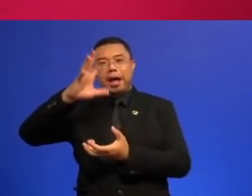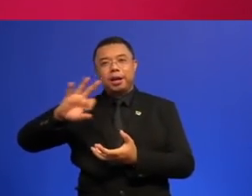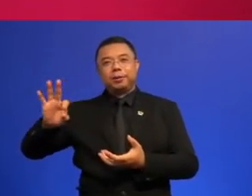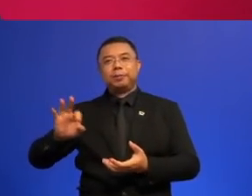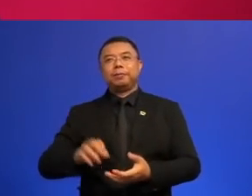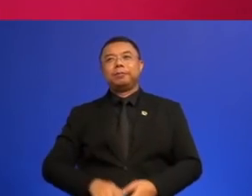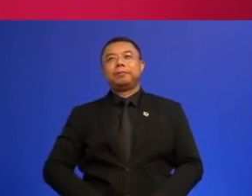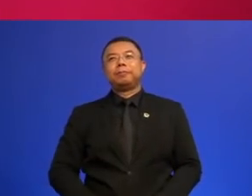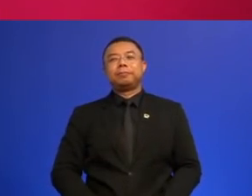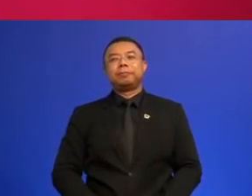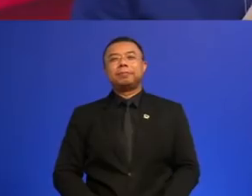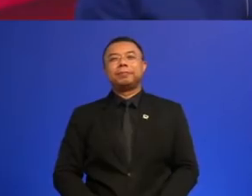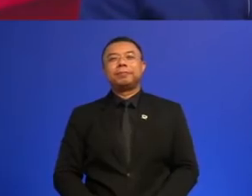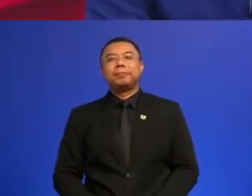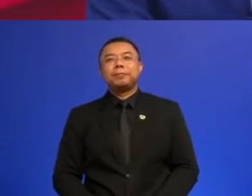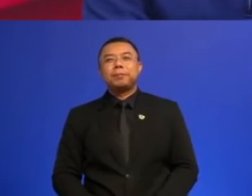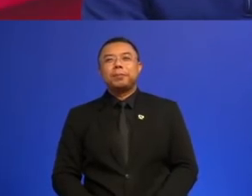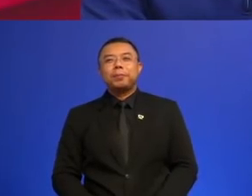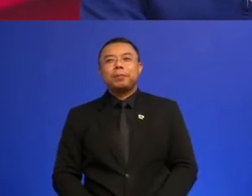Amin. Ah.